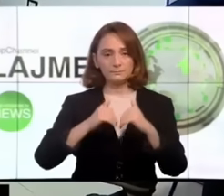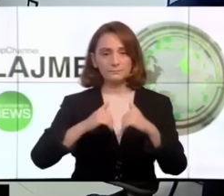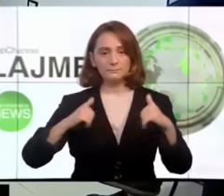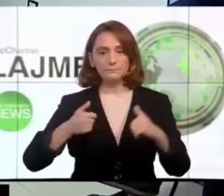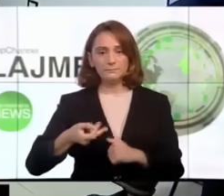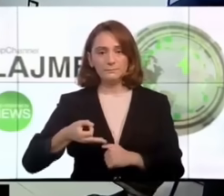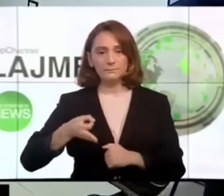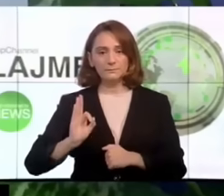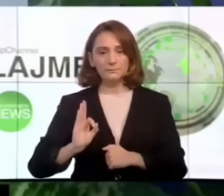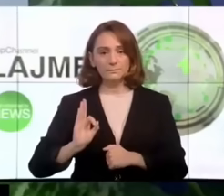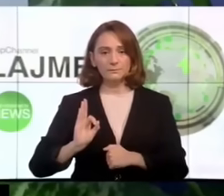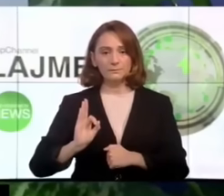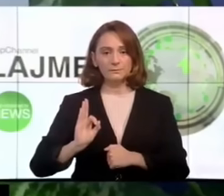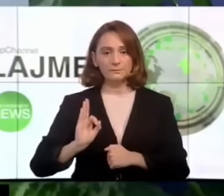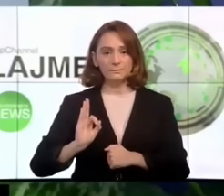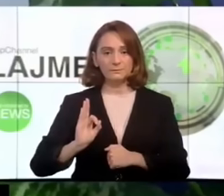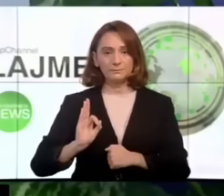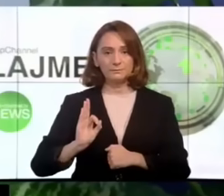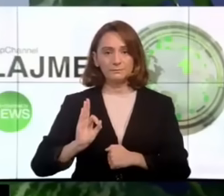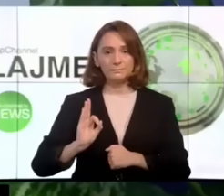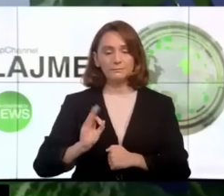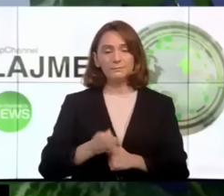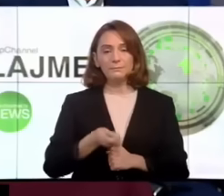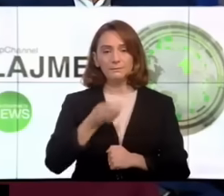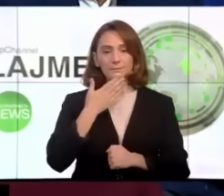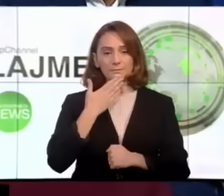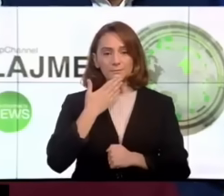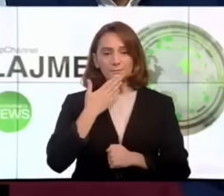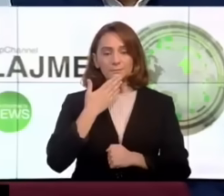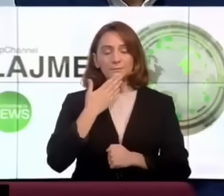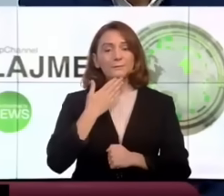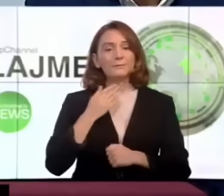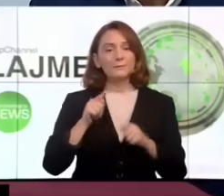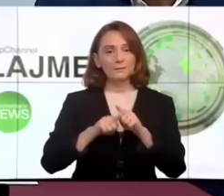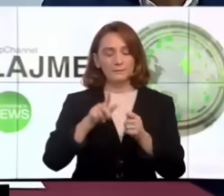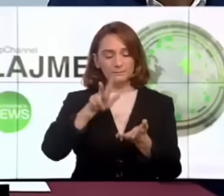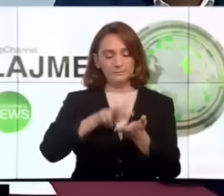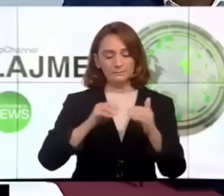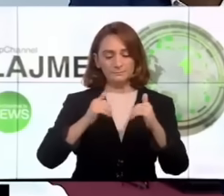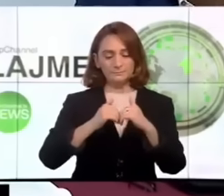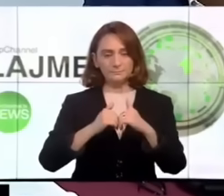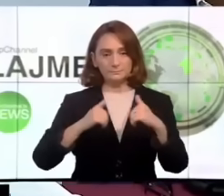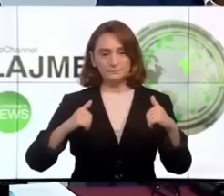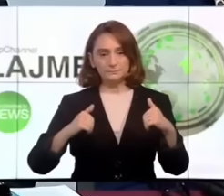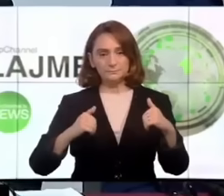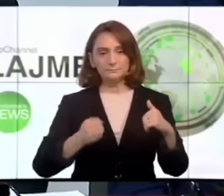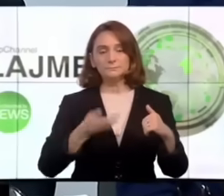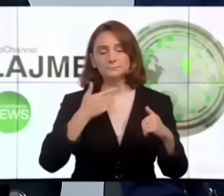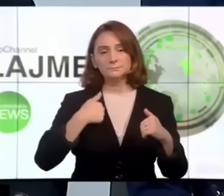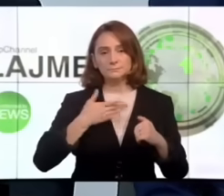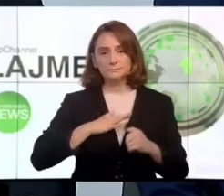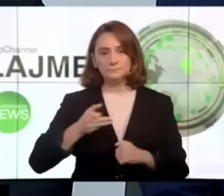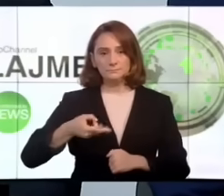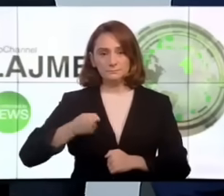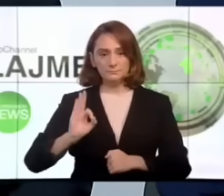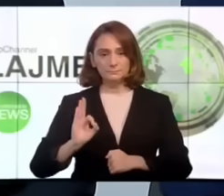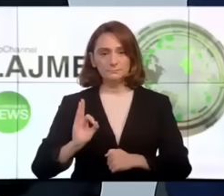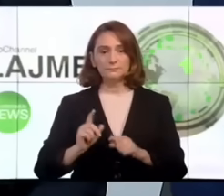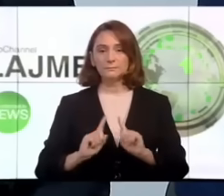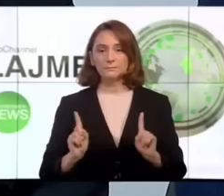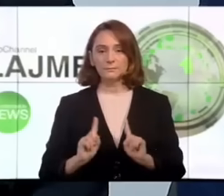bëhemi grup parlamentar. Ne sot jemi 5 veta, si ne mund të mendojnë edhe 5 më të tjera aty. Do ta shikojmë gjatë